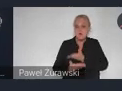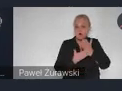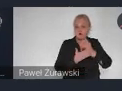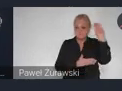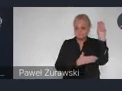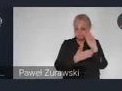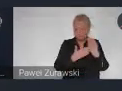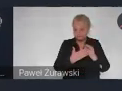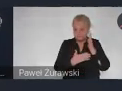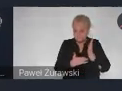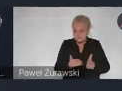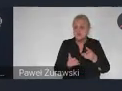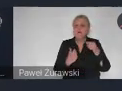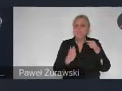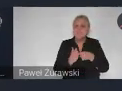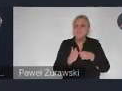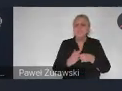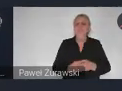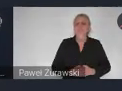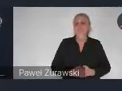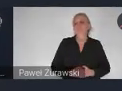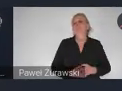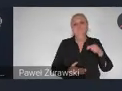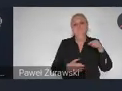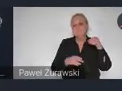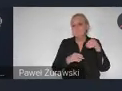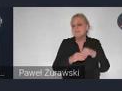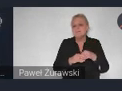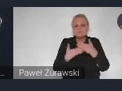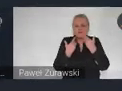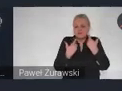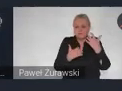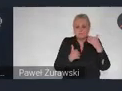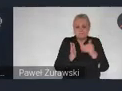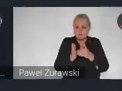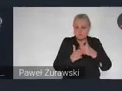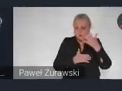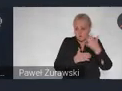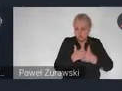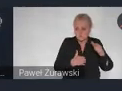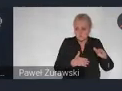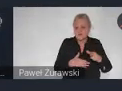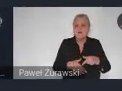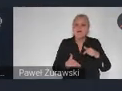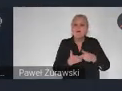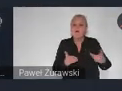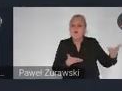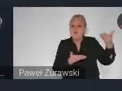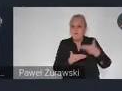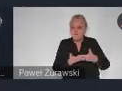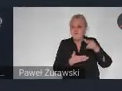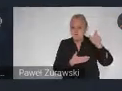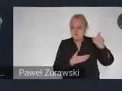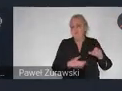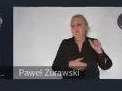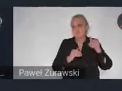natomiast nie ma potrzeby korzystania z nich dlatego że sam oferent może tutaj również